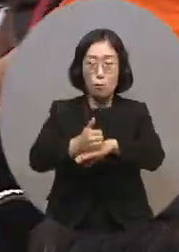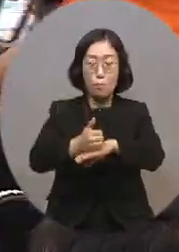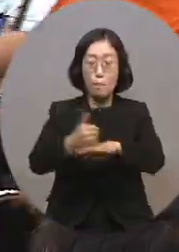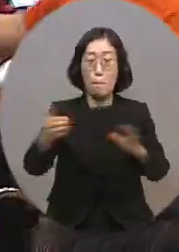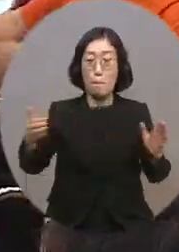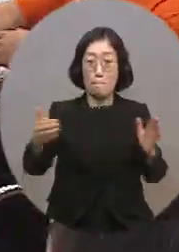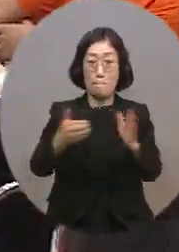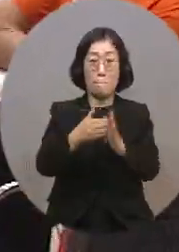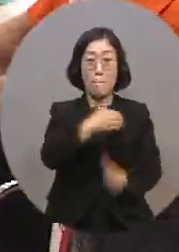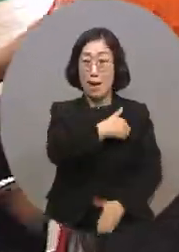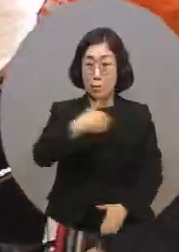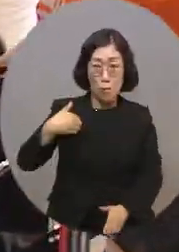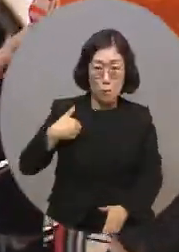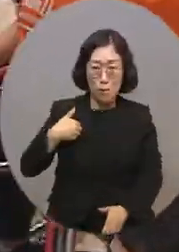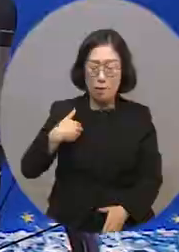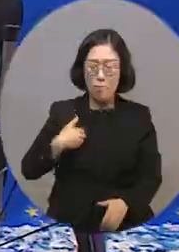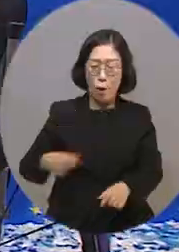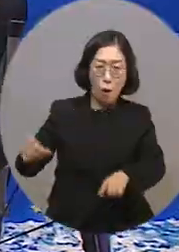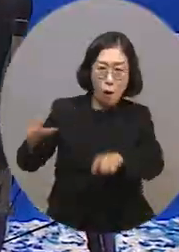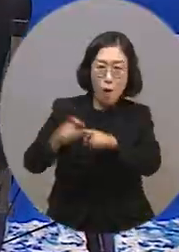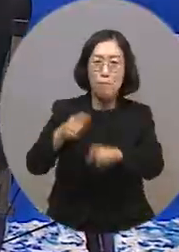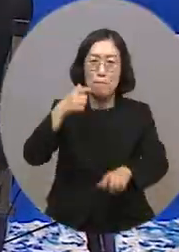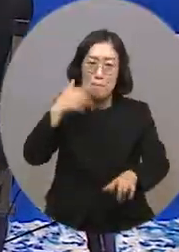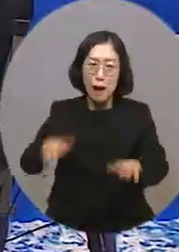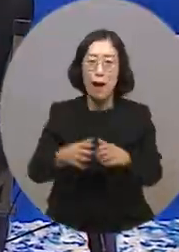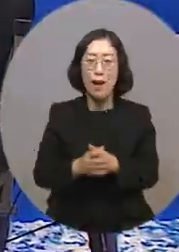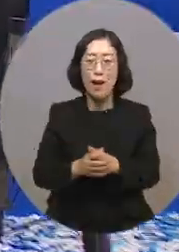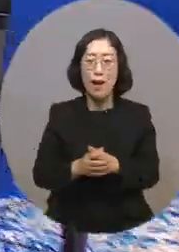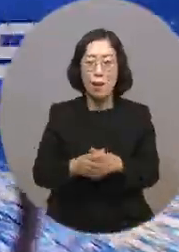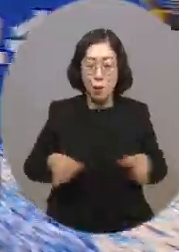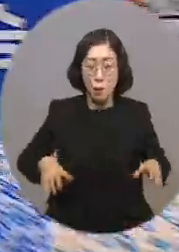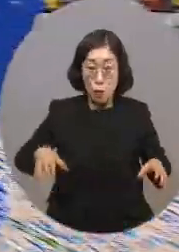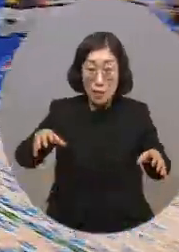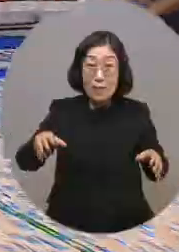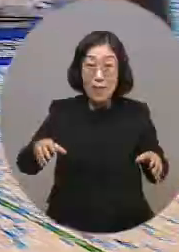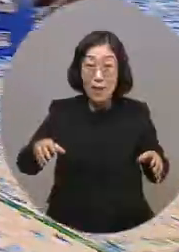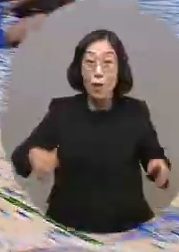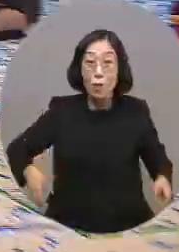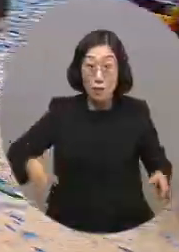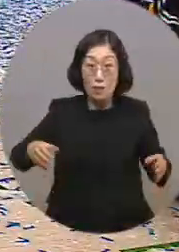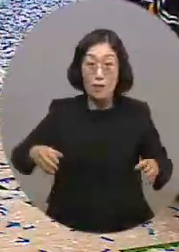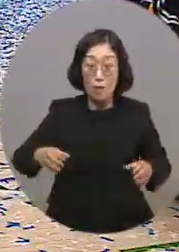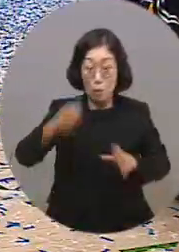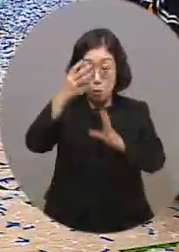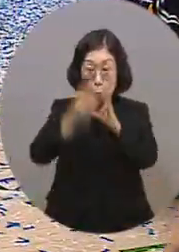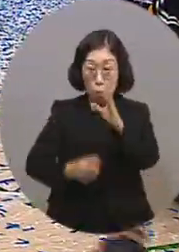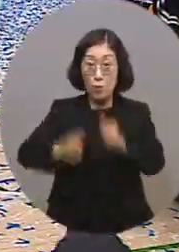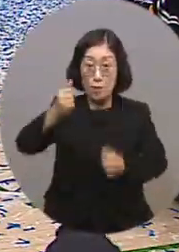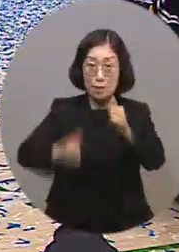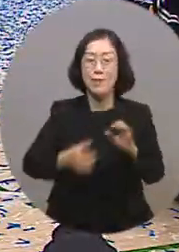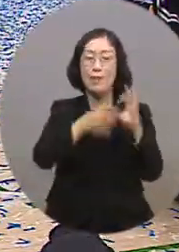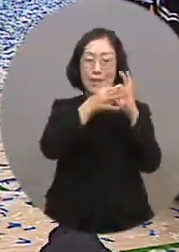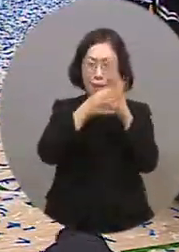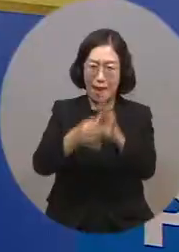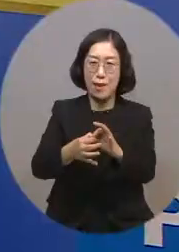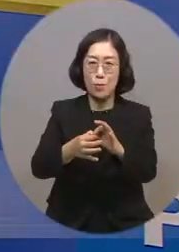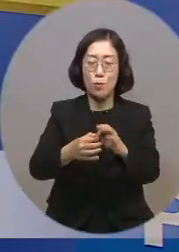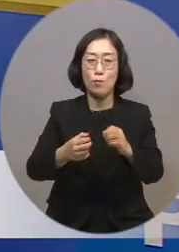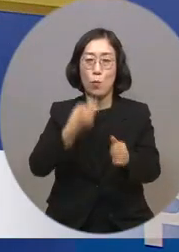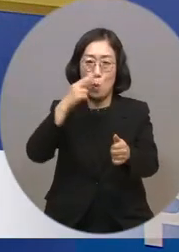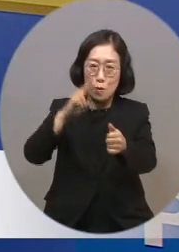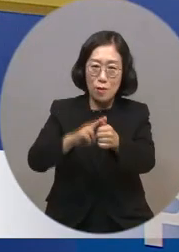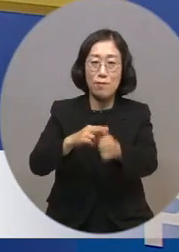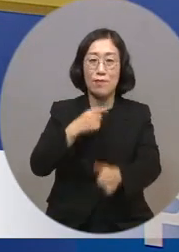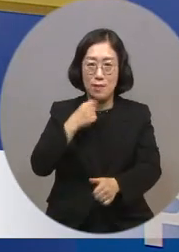않겠다는 다짐도 이어졌습니다. 휠체어 농구 리그가 있는 한 계속해서 우승에 도전하겠다는 의지입니다.